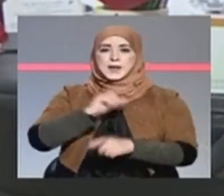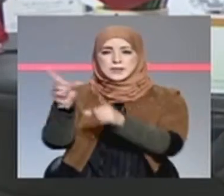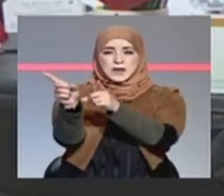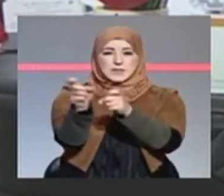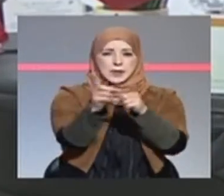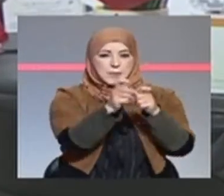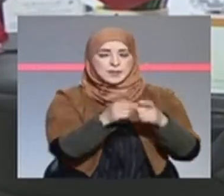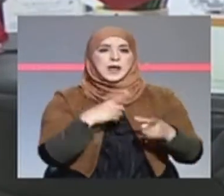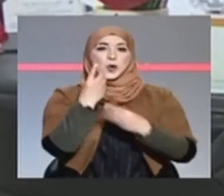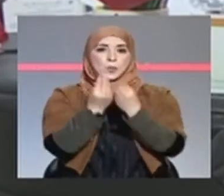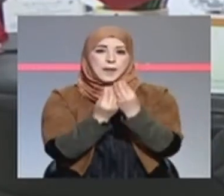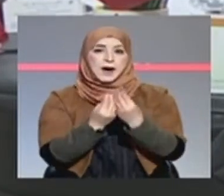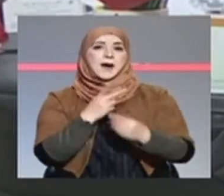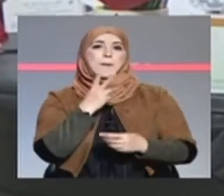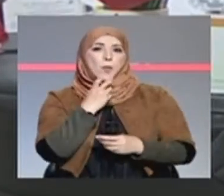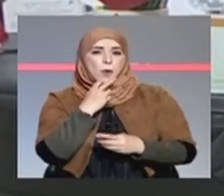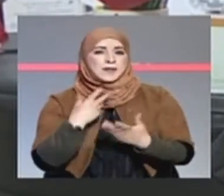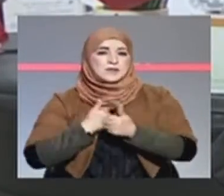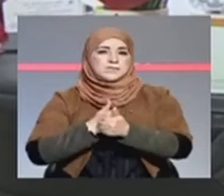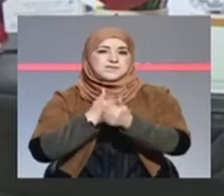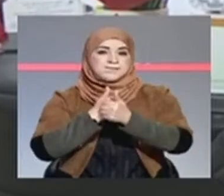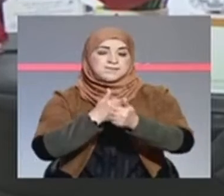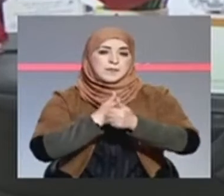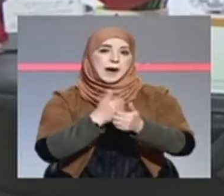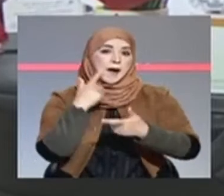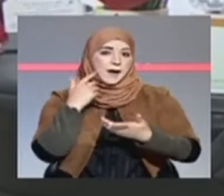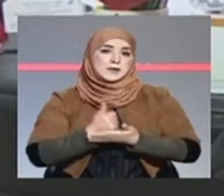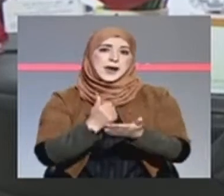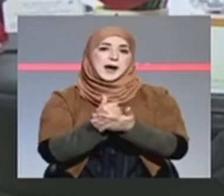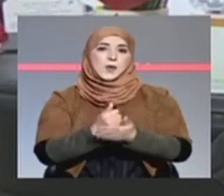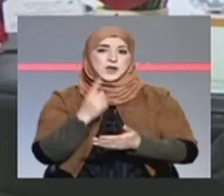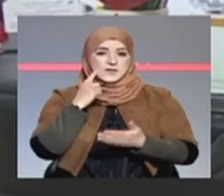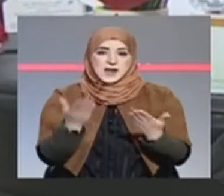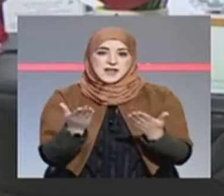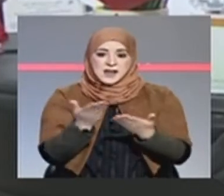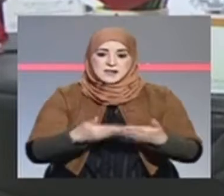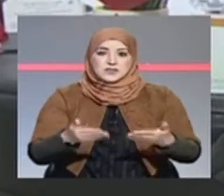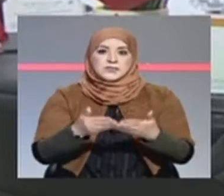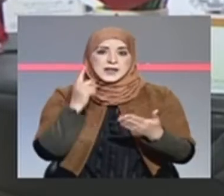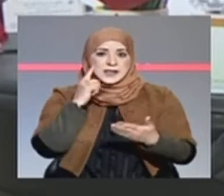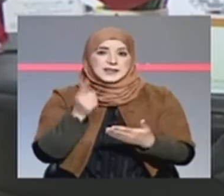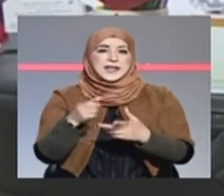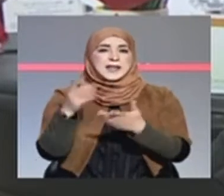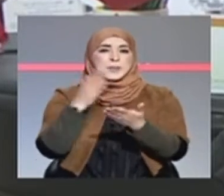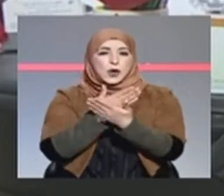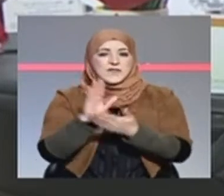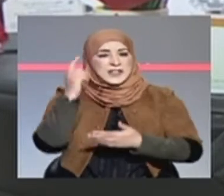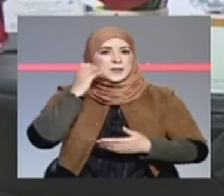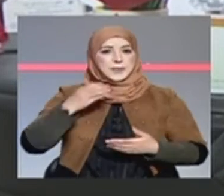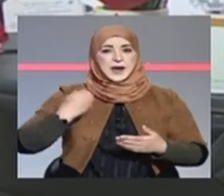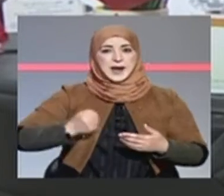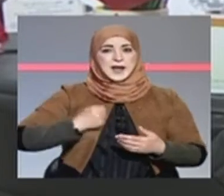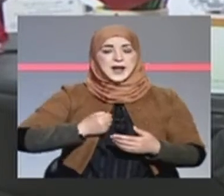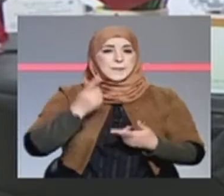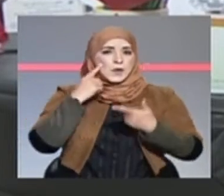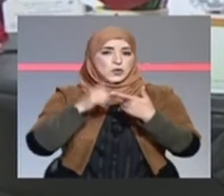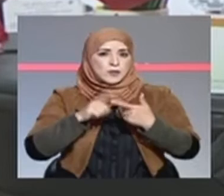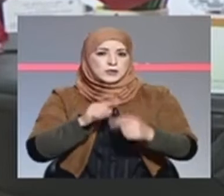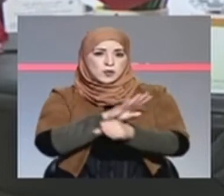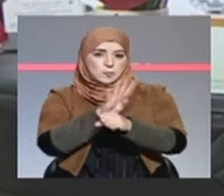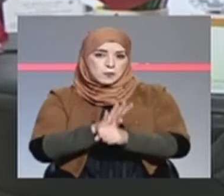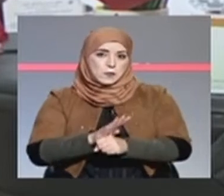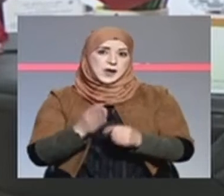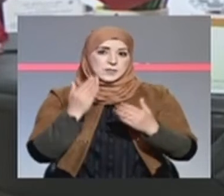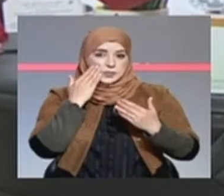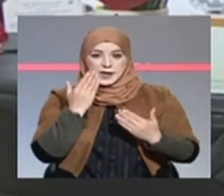وراه هذا هذا اللي كانت في في ها الحرب اللي قاعدين يكونوا بها مع اه ضد ال كونه ما ناس